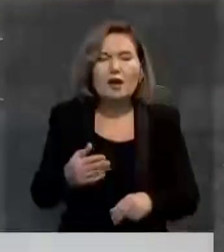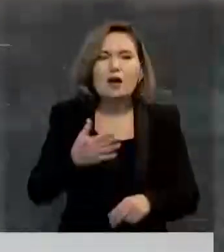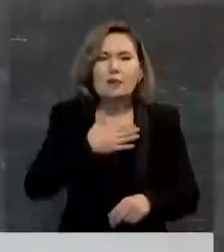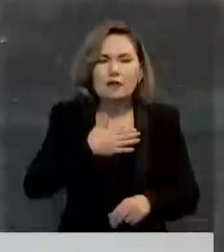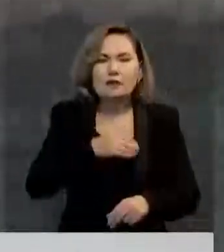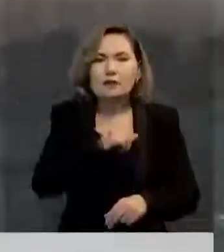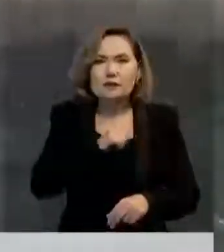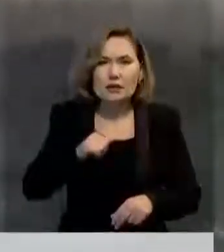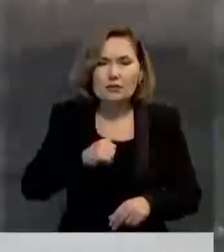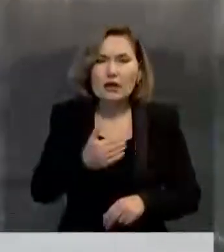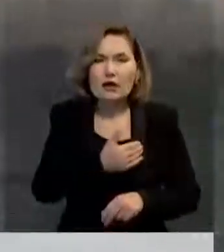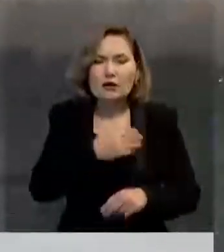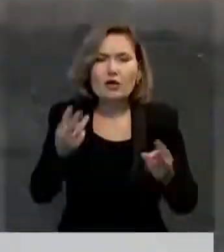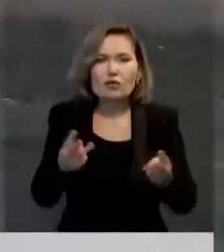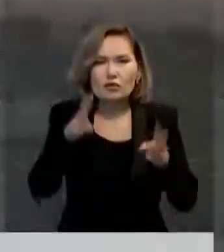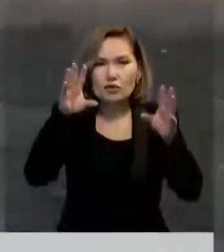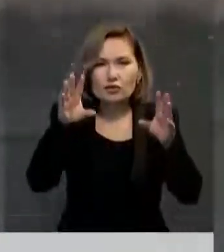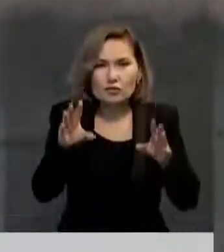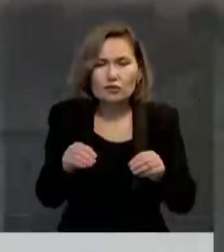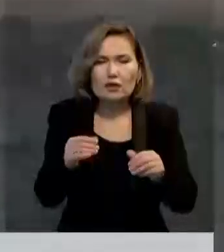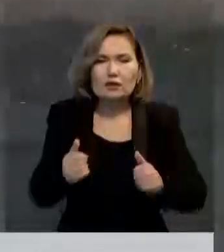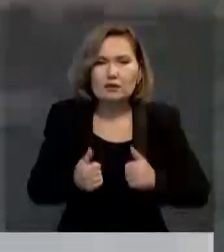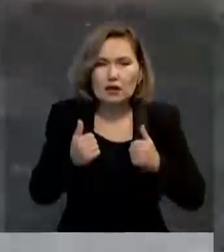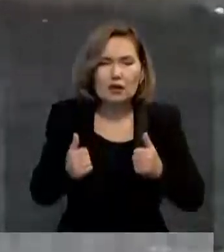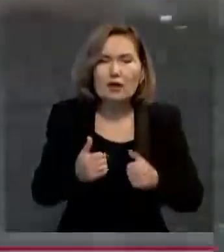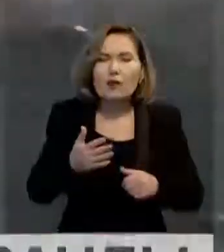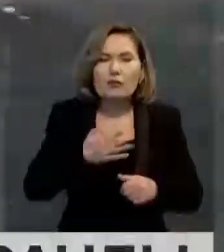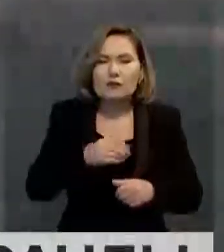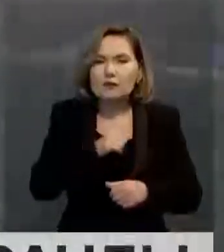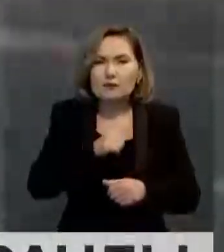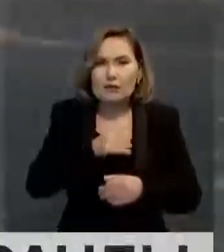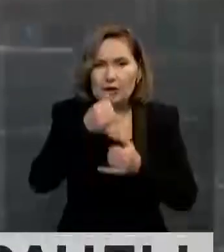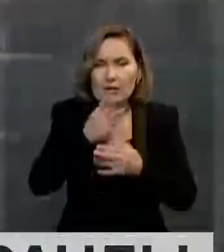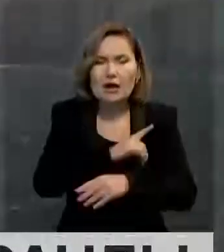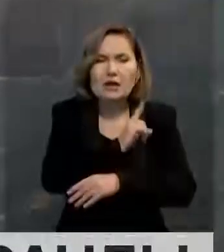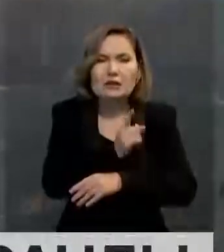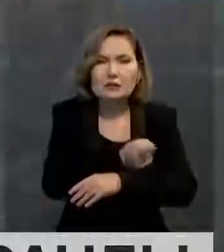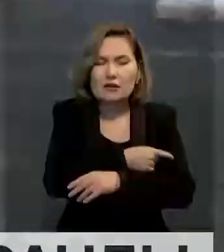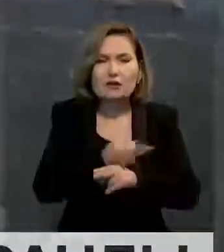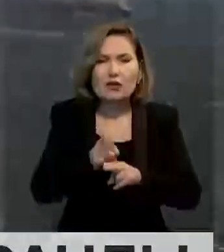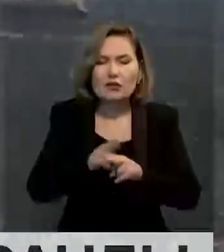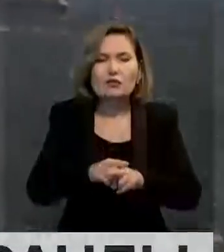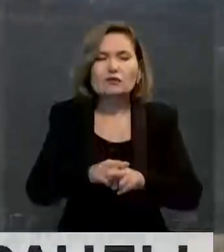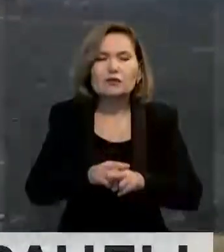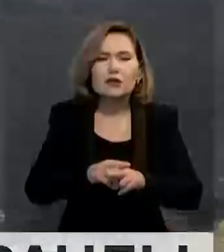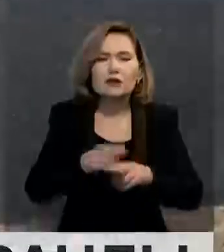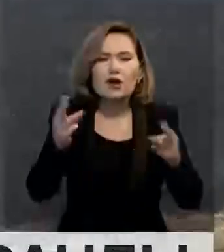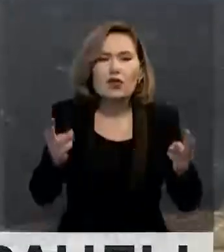амалын жасамақ болдық, бірақ болса өленіп біз. Жалының гүрілдеген даусы әлі құлағымда, түтіннен түк көрінбеді. Сол таудан өршіген